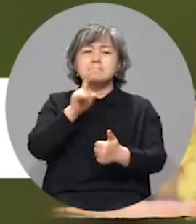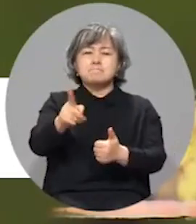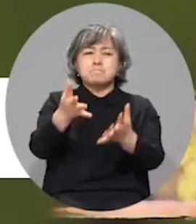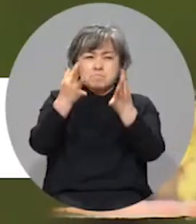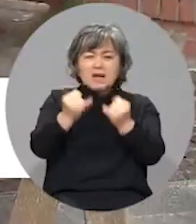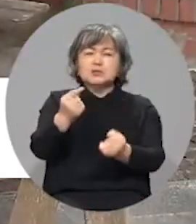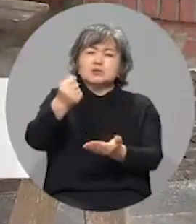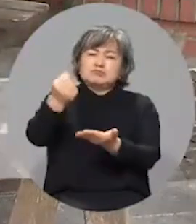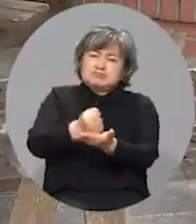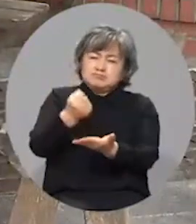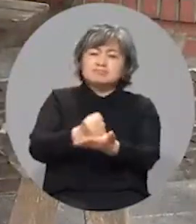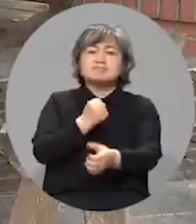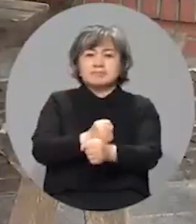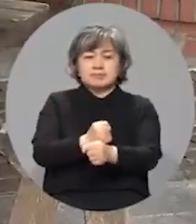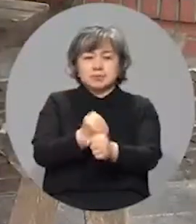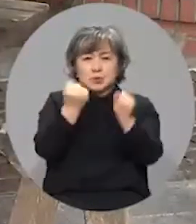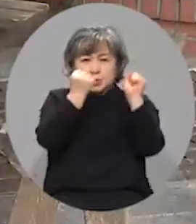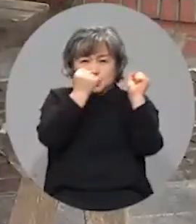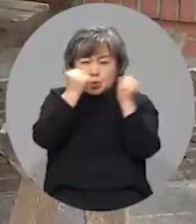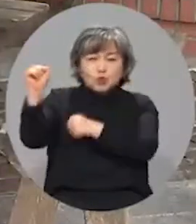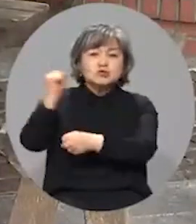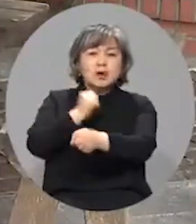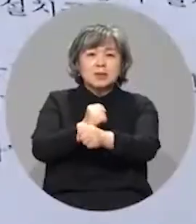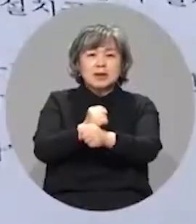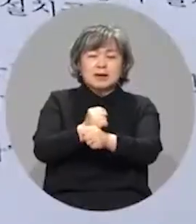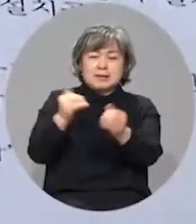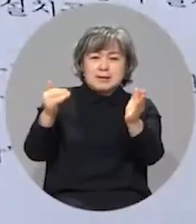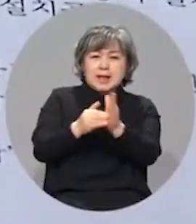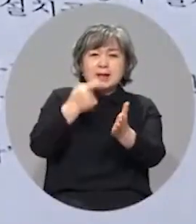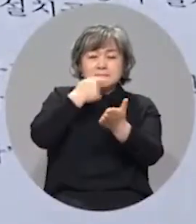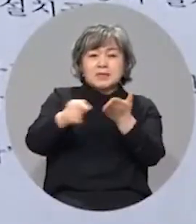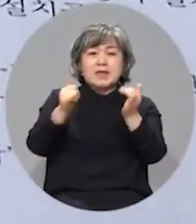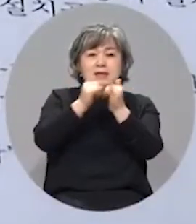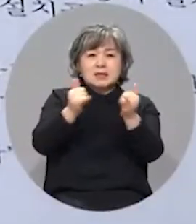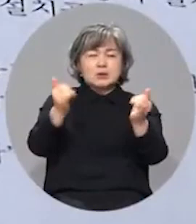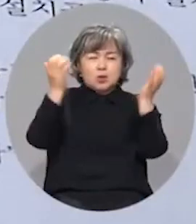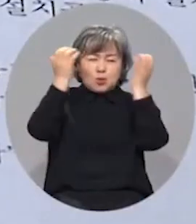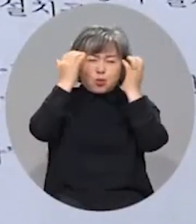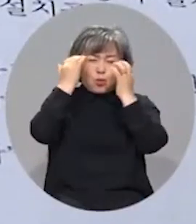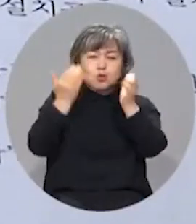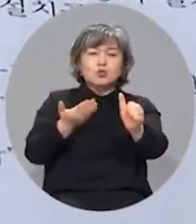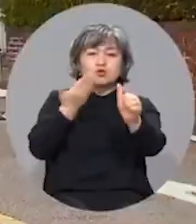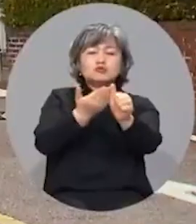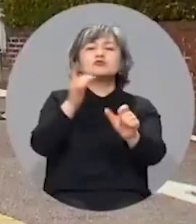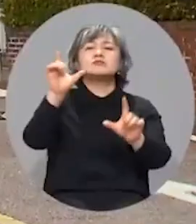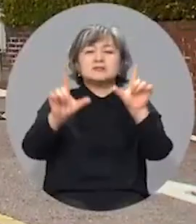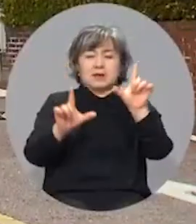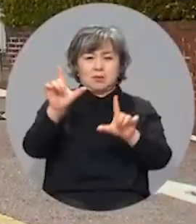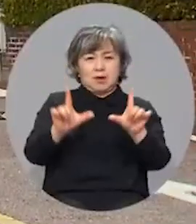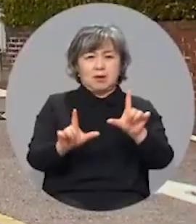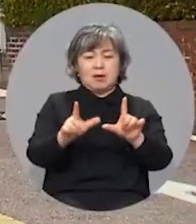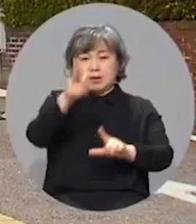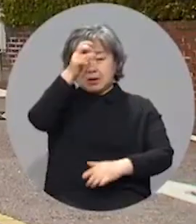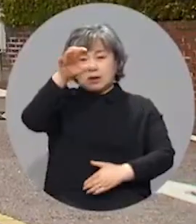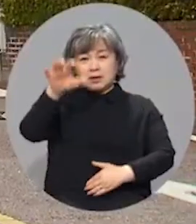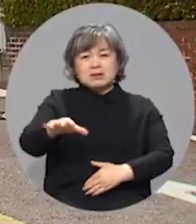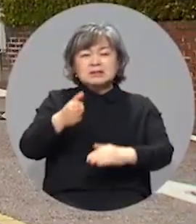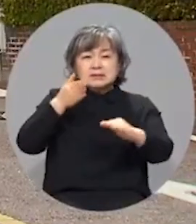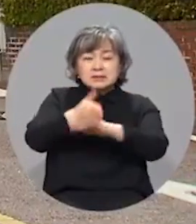많이 객관스럽습니다. 도주 행각까지 벌이며 끝까지 피해자들을 고통으로 몰아넣고 있는 상황.